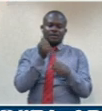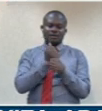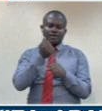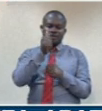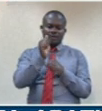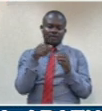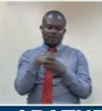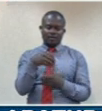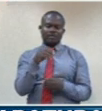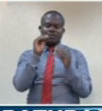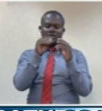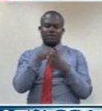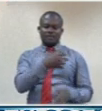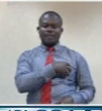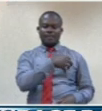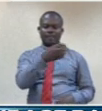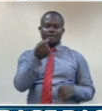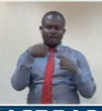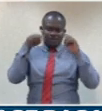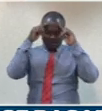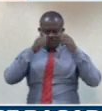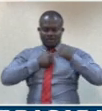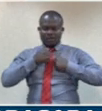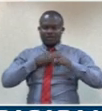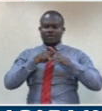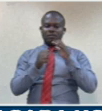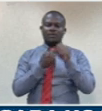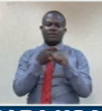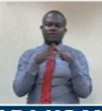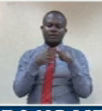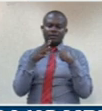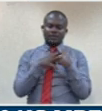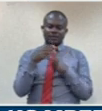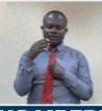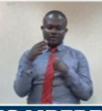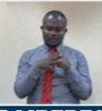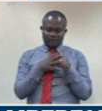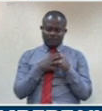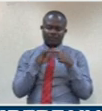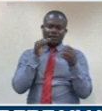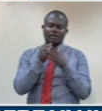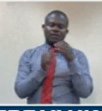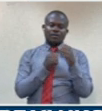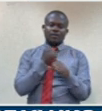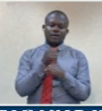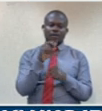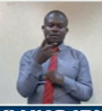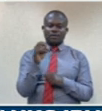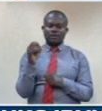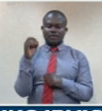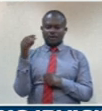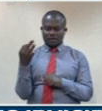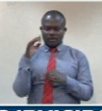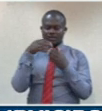yabaye umwarimu mu by'ubukungu muri kaminuza nkuru y'u Rwanda kuva mu mwaka w'1999 kugeza mu mwaka w'2023, naho hagati